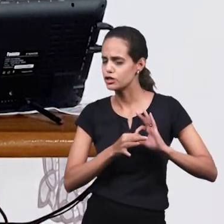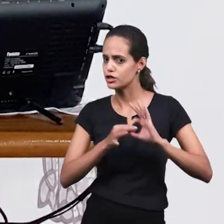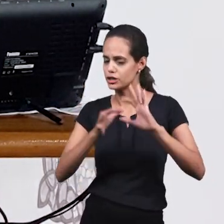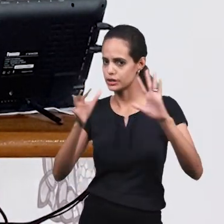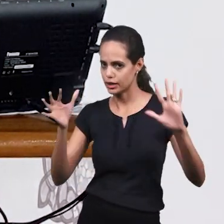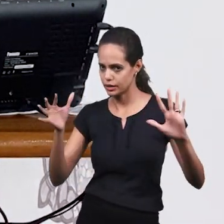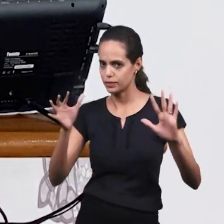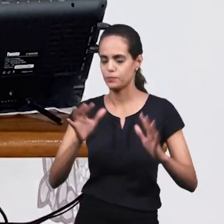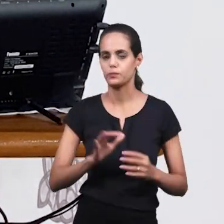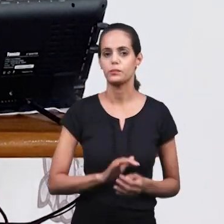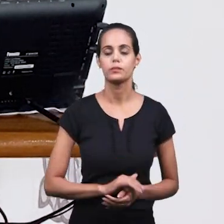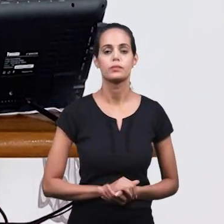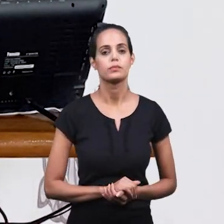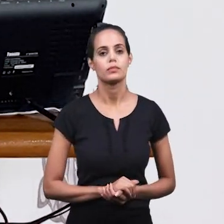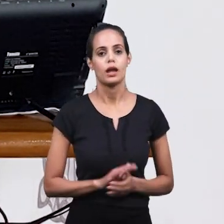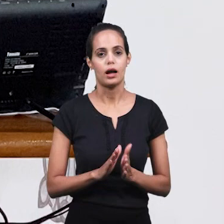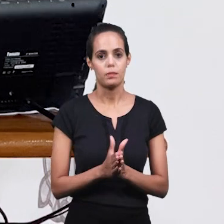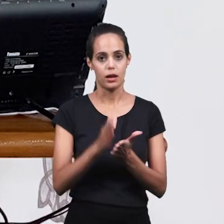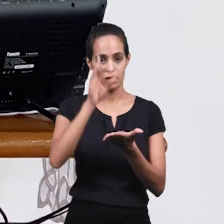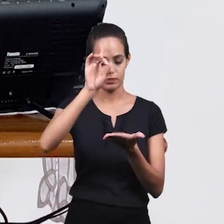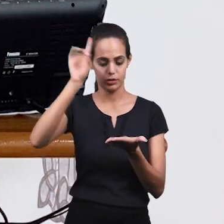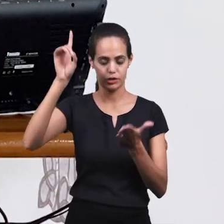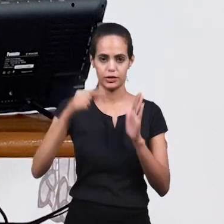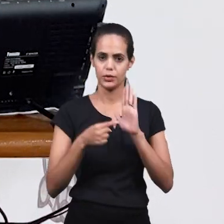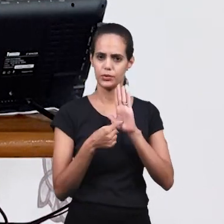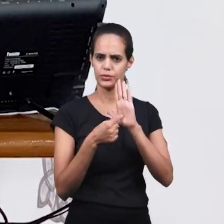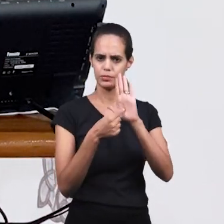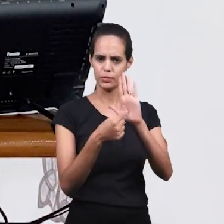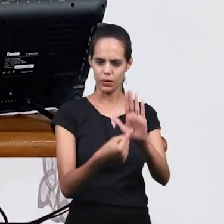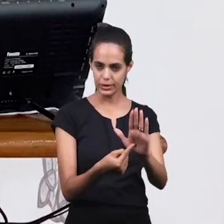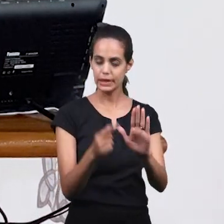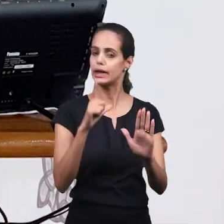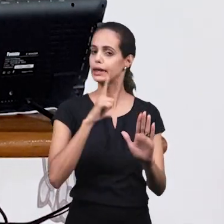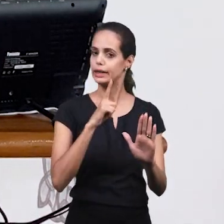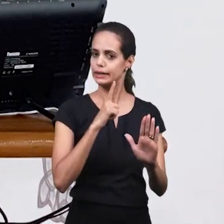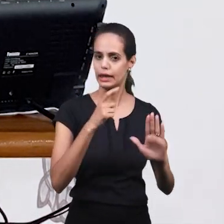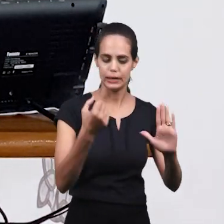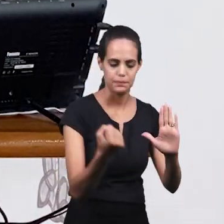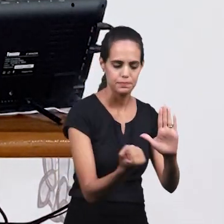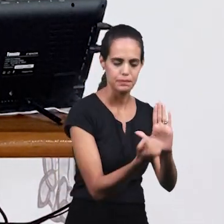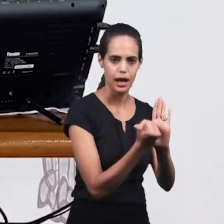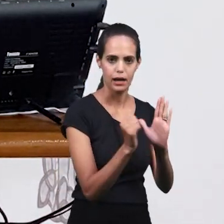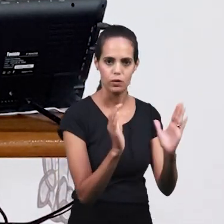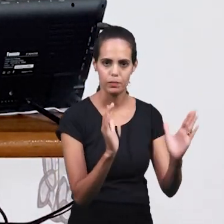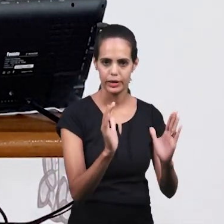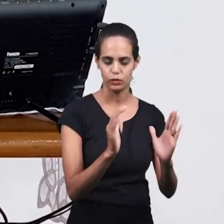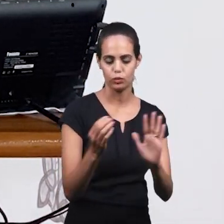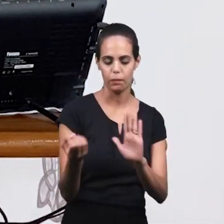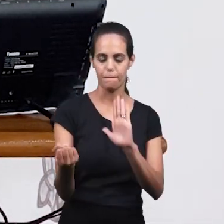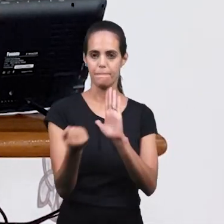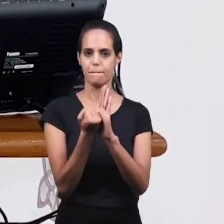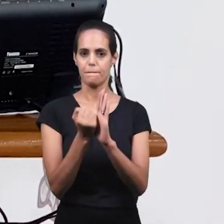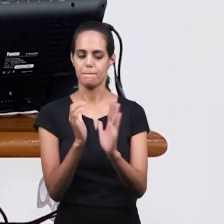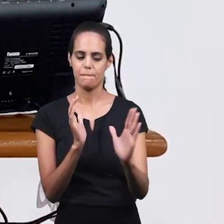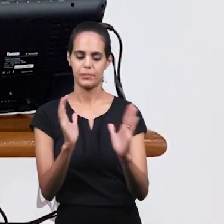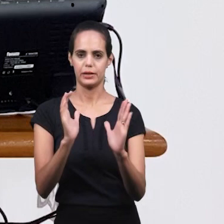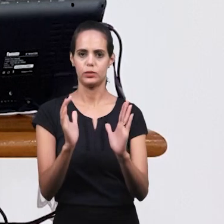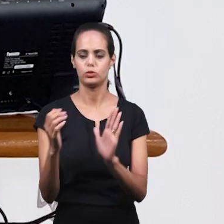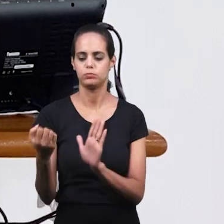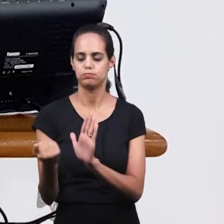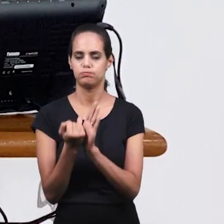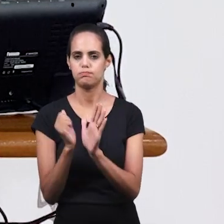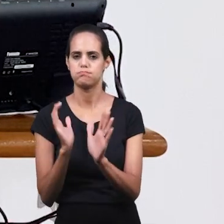c'est un marqueur temporel qui pointe vers un temps prophétique qui est lié à la vie de